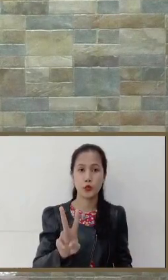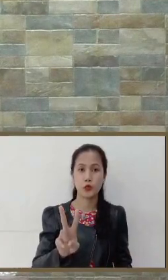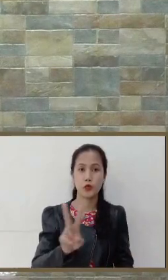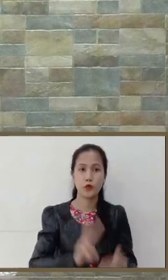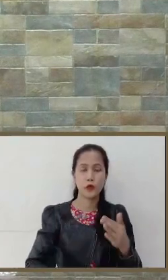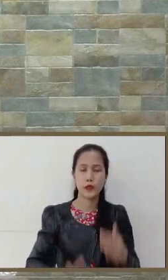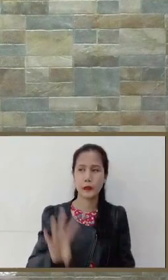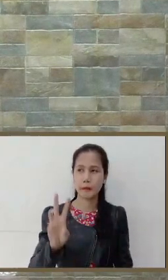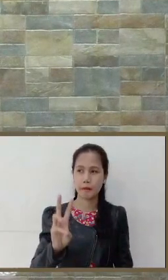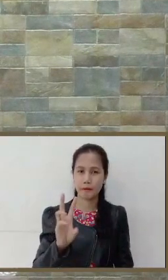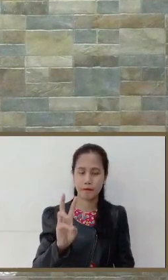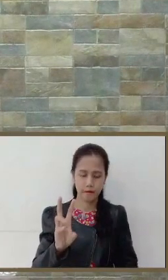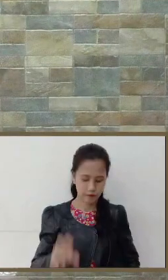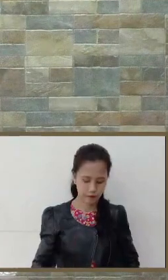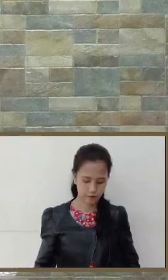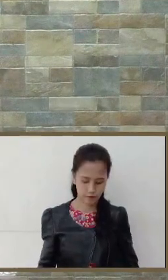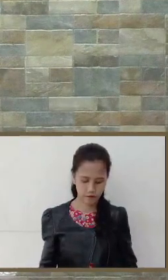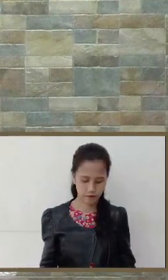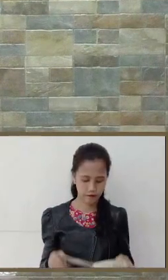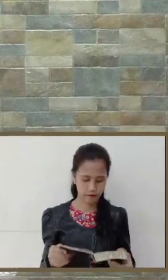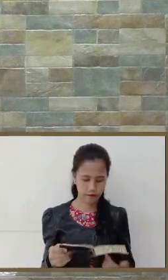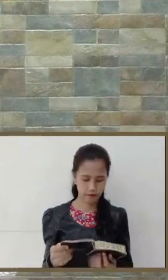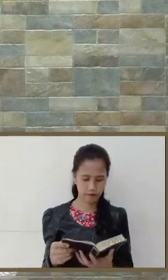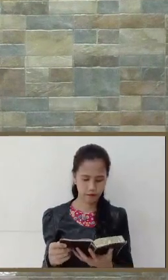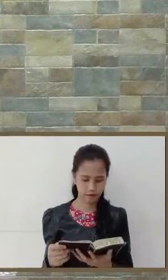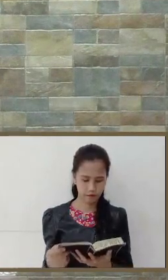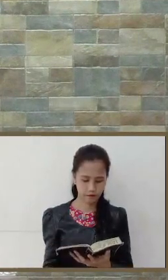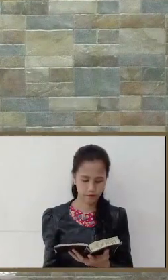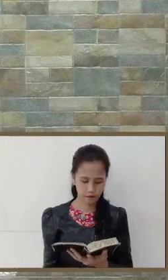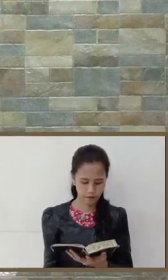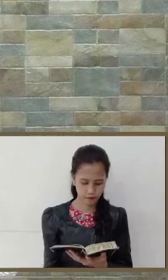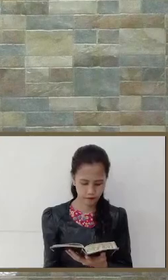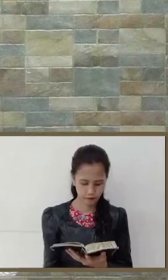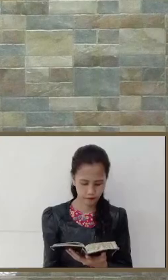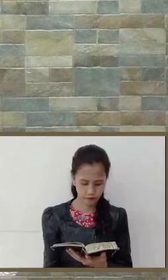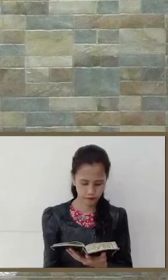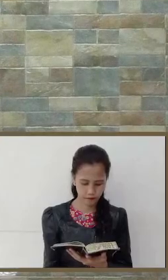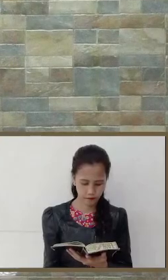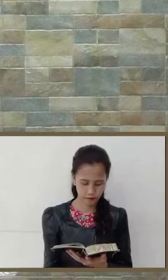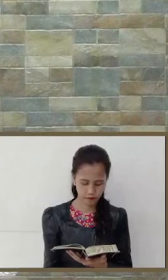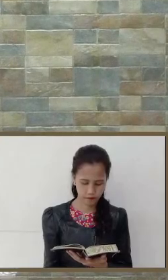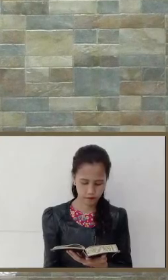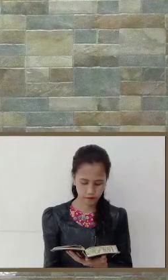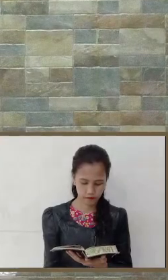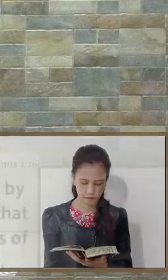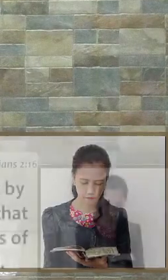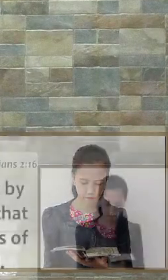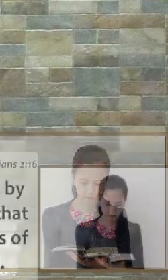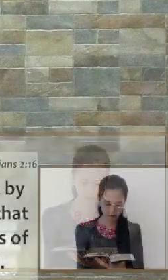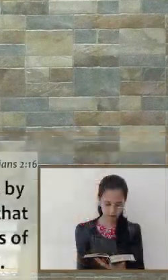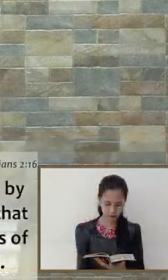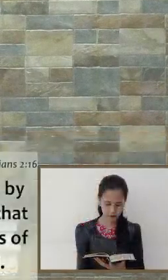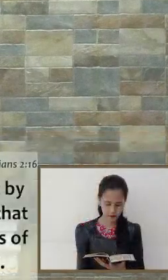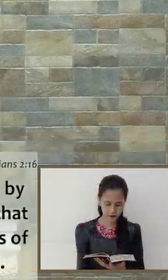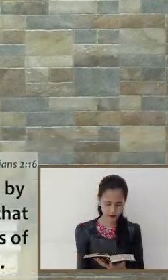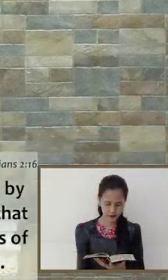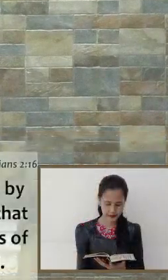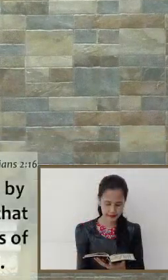"Knowing that a man is not justified by the works of the law, but by faith of Jesus